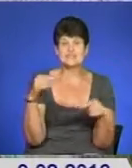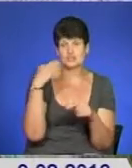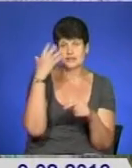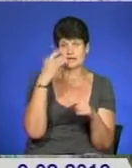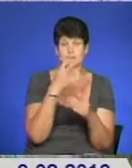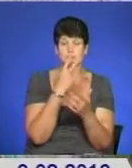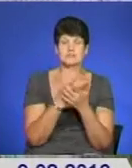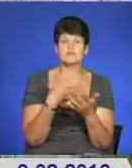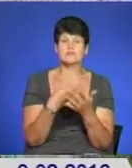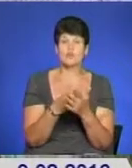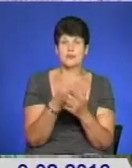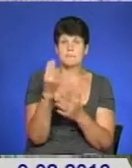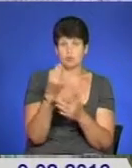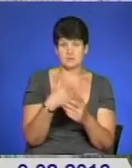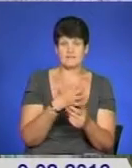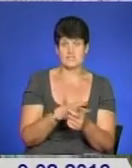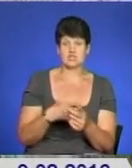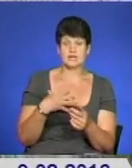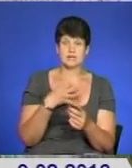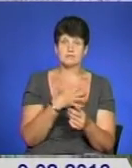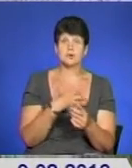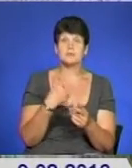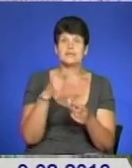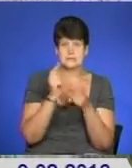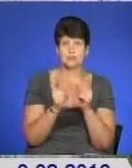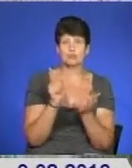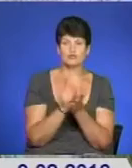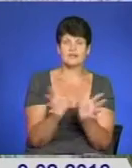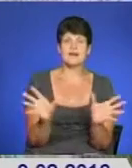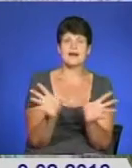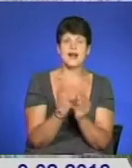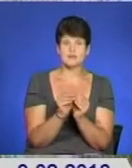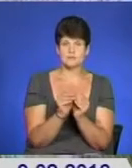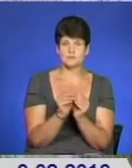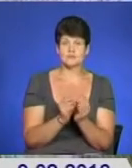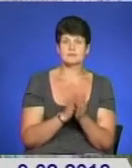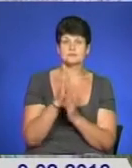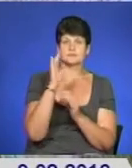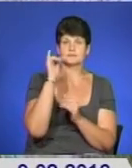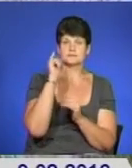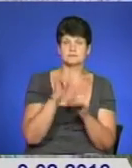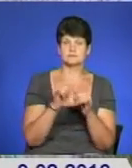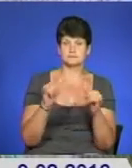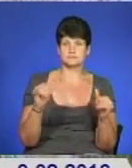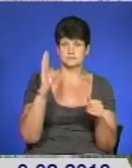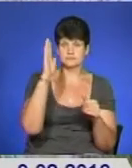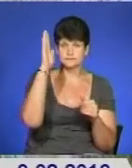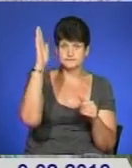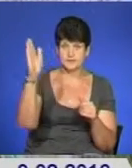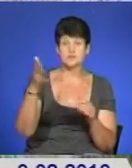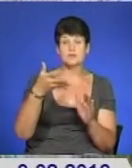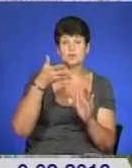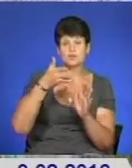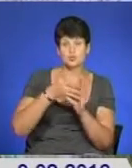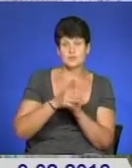своїх малюнках тобто Для нас це важливо тому що дійсно Ми повинні всі разом йти до прогресуве нерозбереження якщо це буде вже в свідомості молодшого